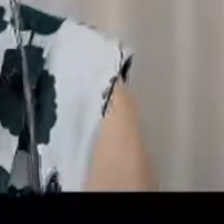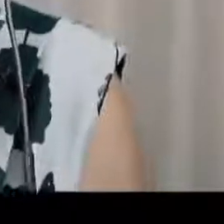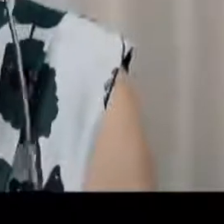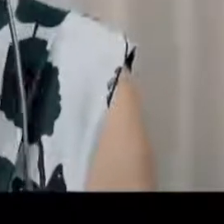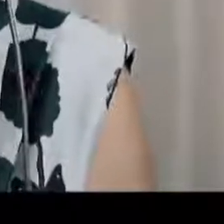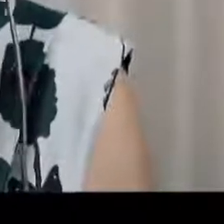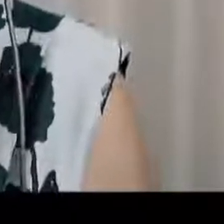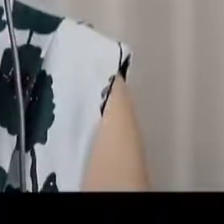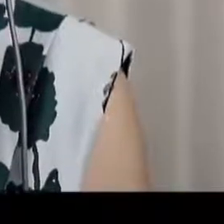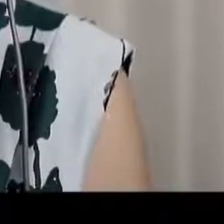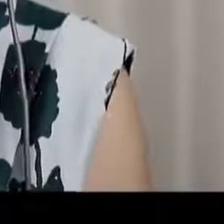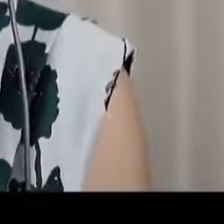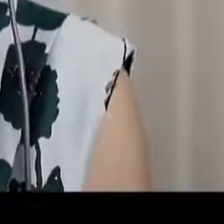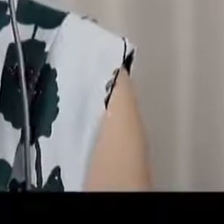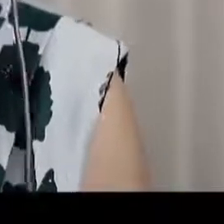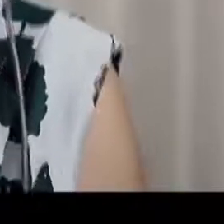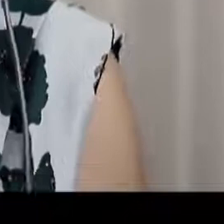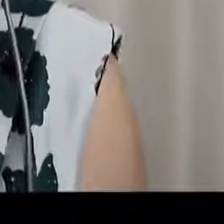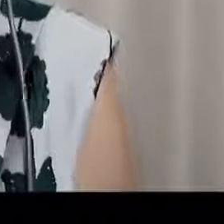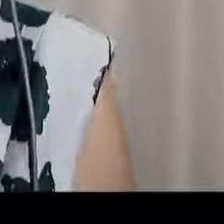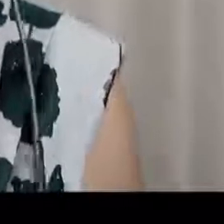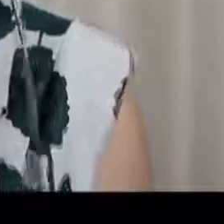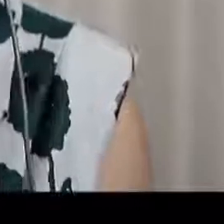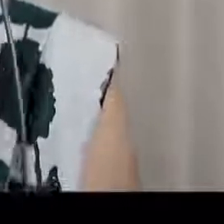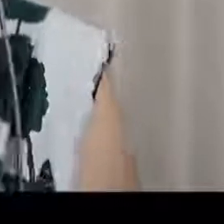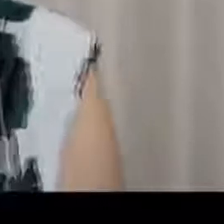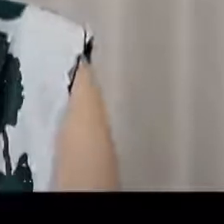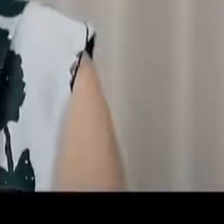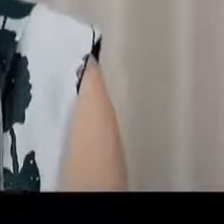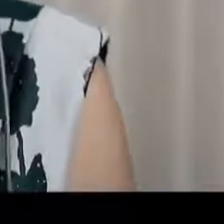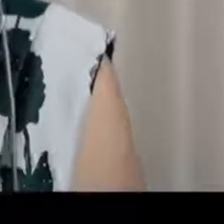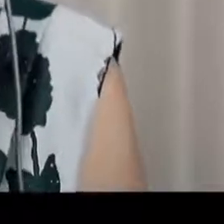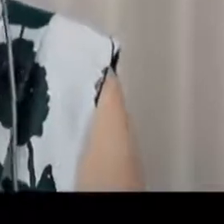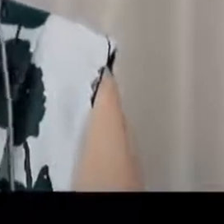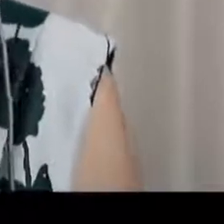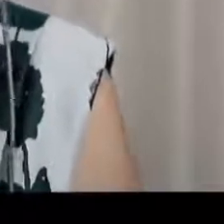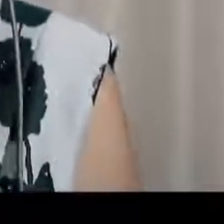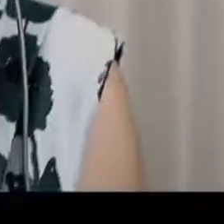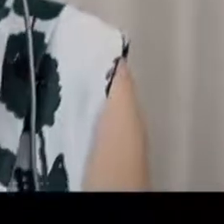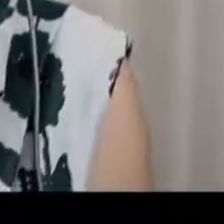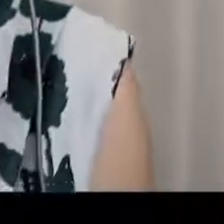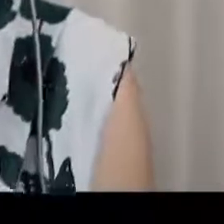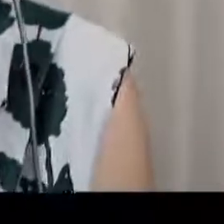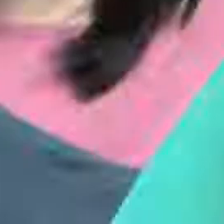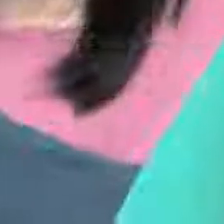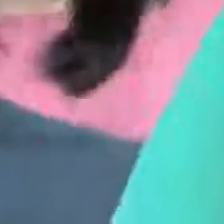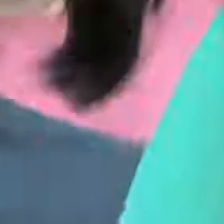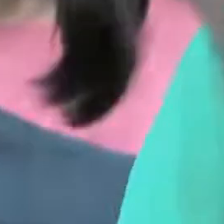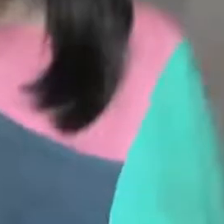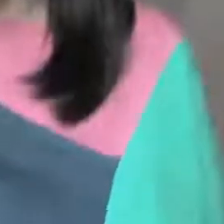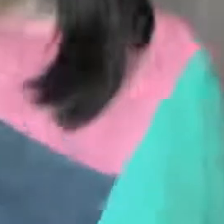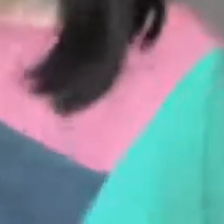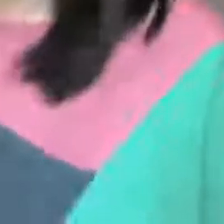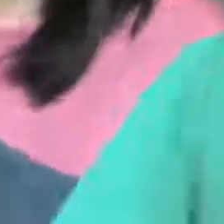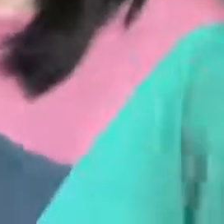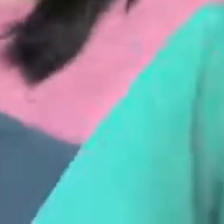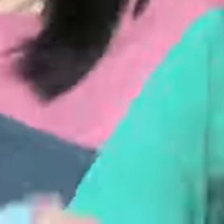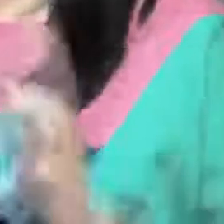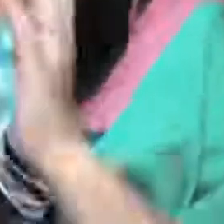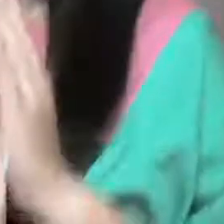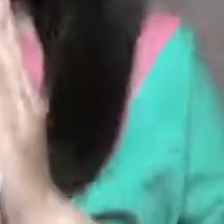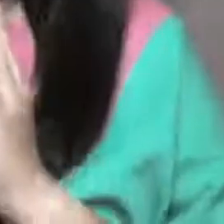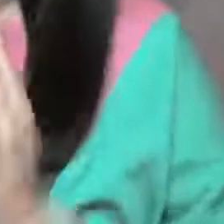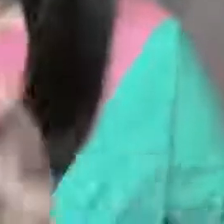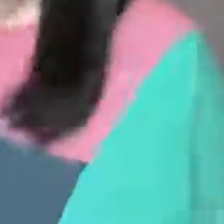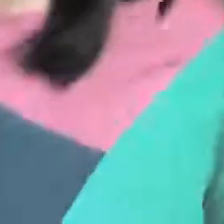bergizi tiap hari pasti ini kita